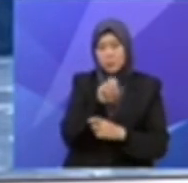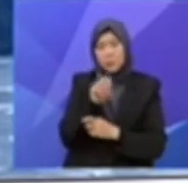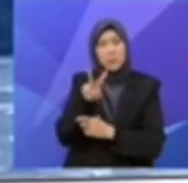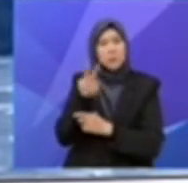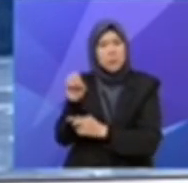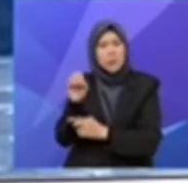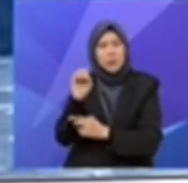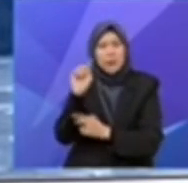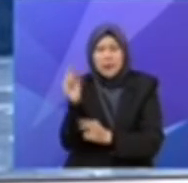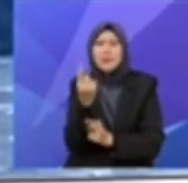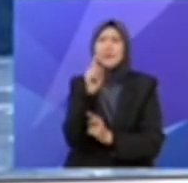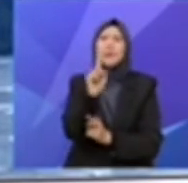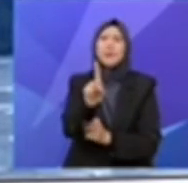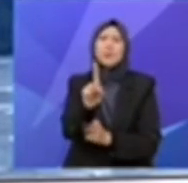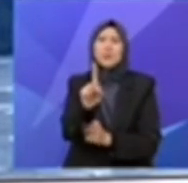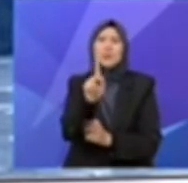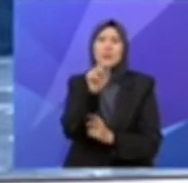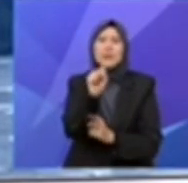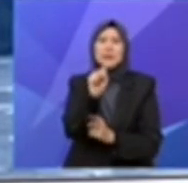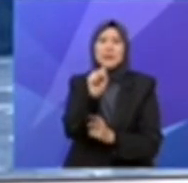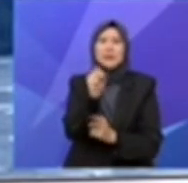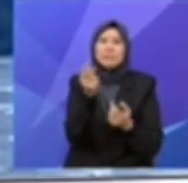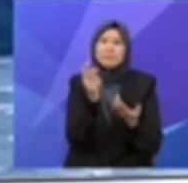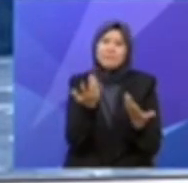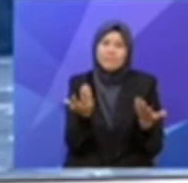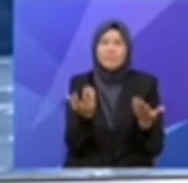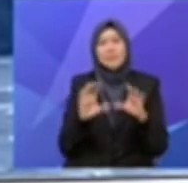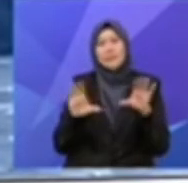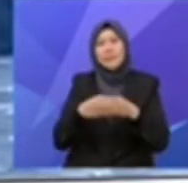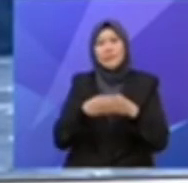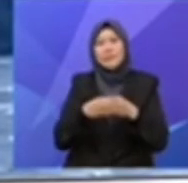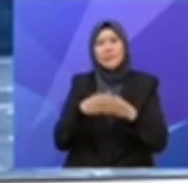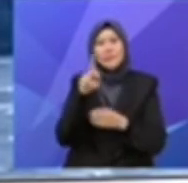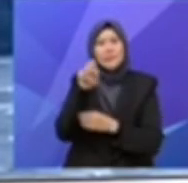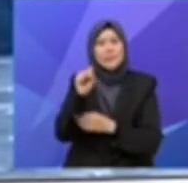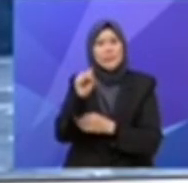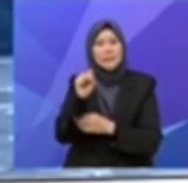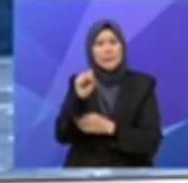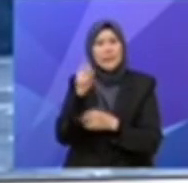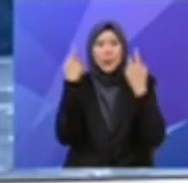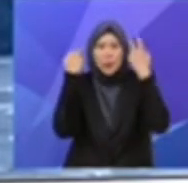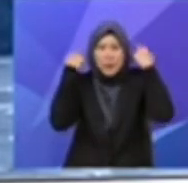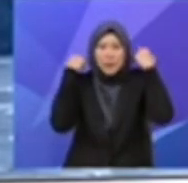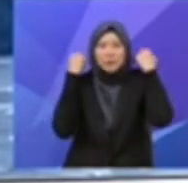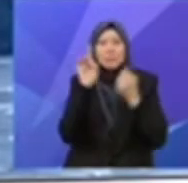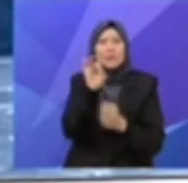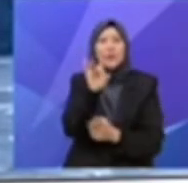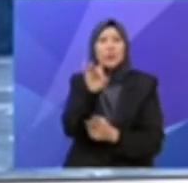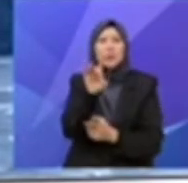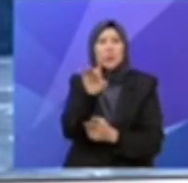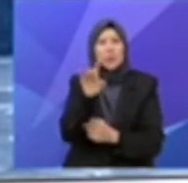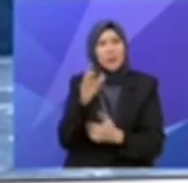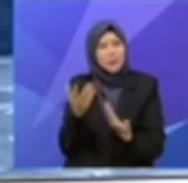hanya satu yang menyebabkan case + the kiss yang melibatkan kunci Kamboja